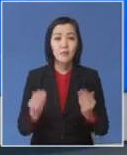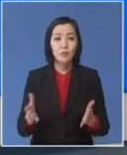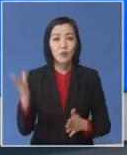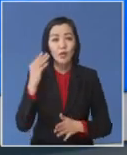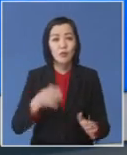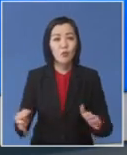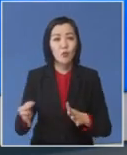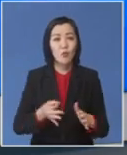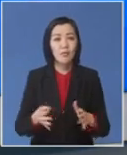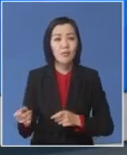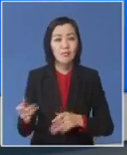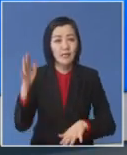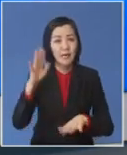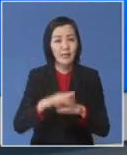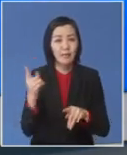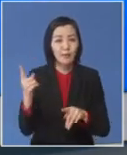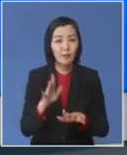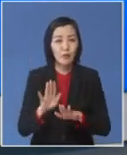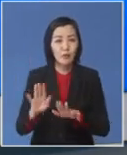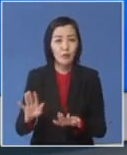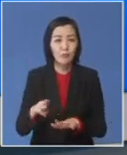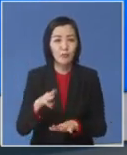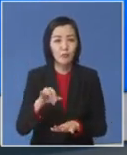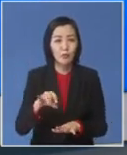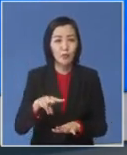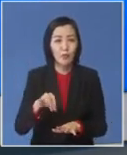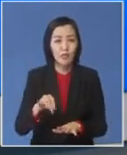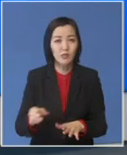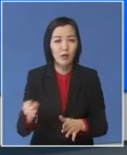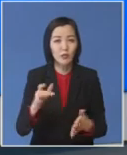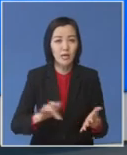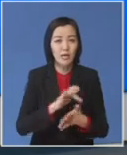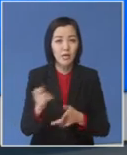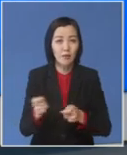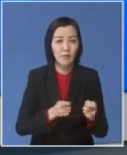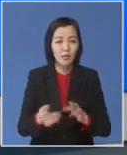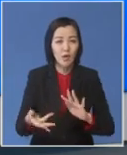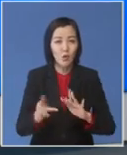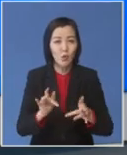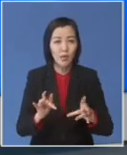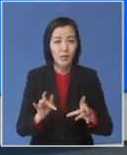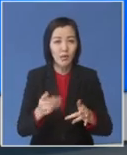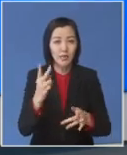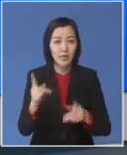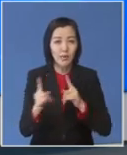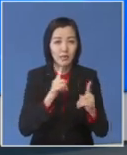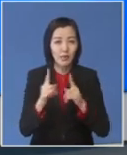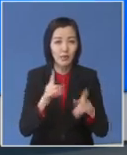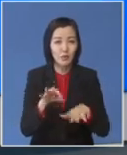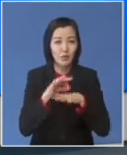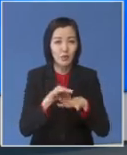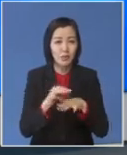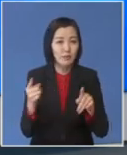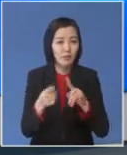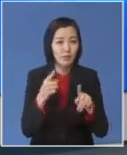Бүгін Алматы облысы әкімінің бірінші орынбасары Ләззат Тұрлашев аудан қала басшыларымен онлайн режимде екі бірдей кеңес өткізді.